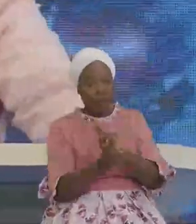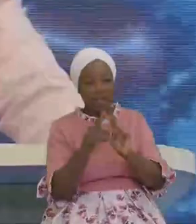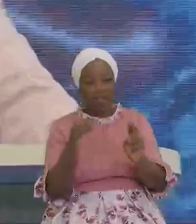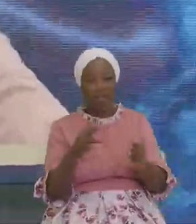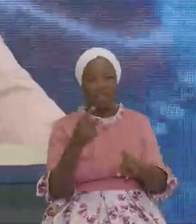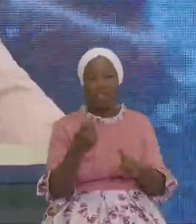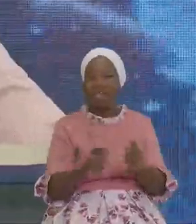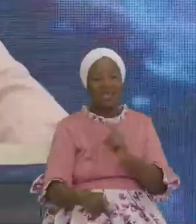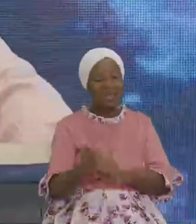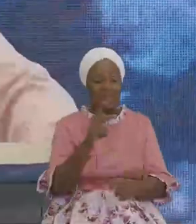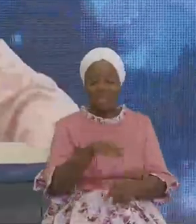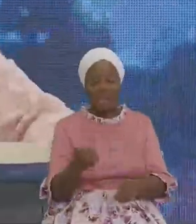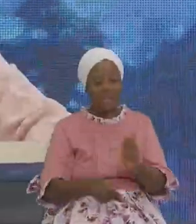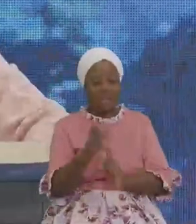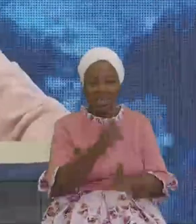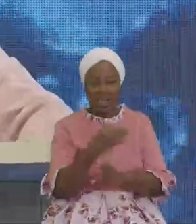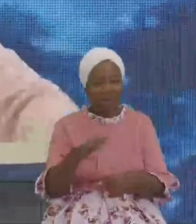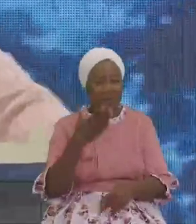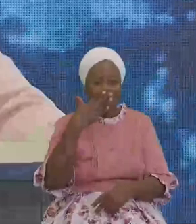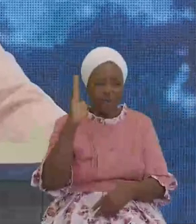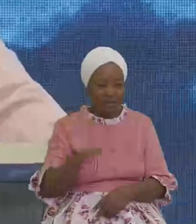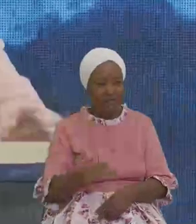Repentez-vous de toute forme de mal.